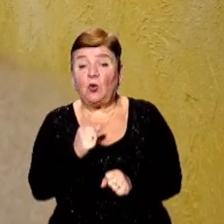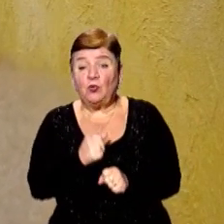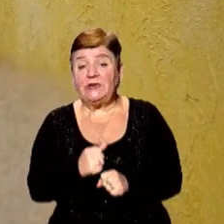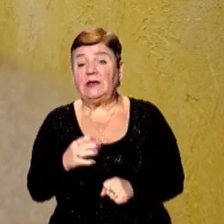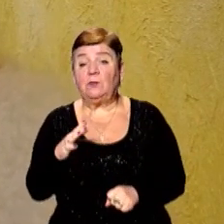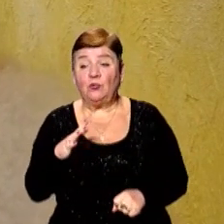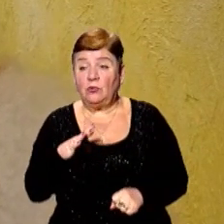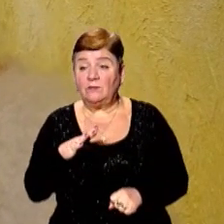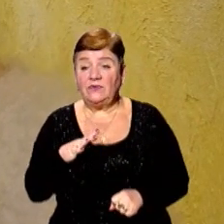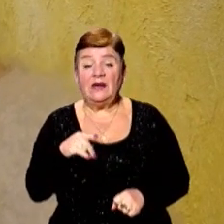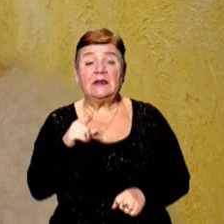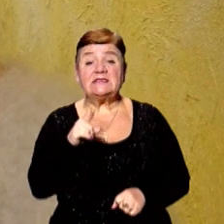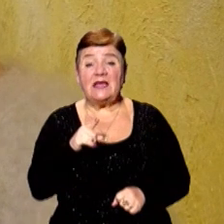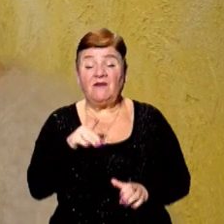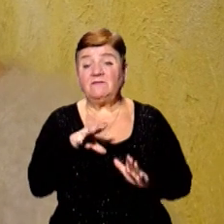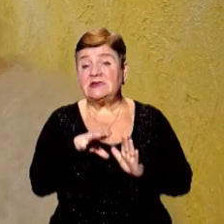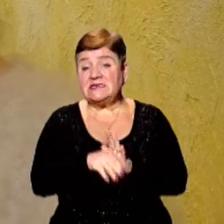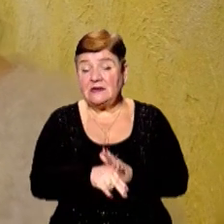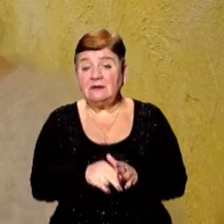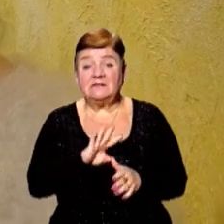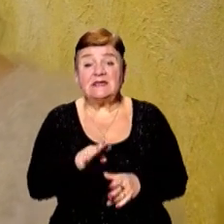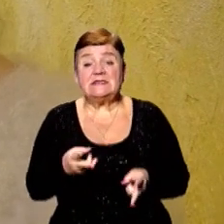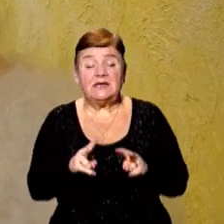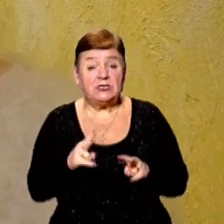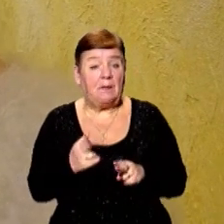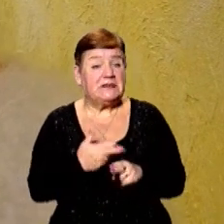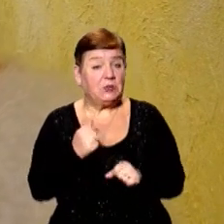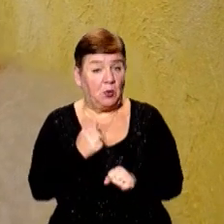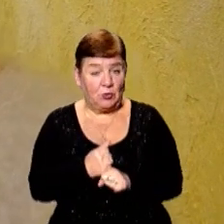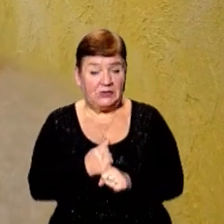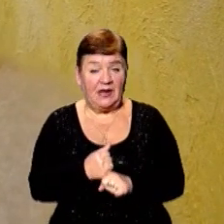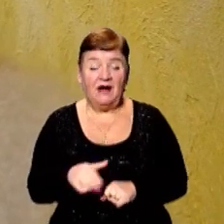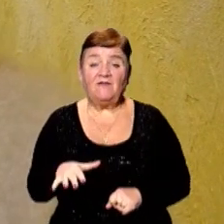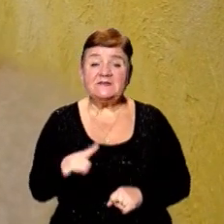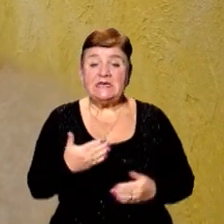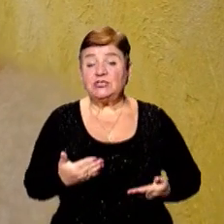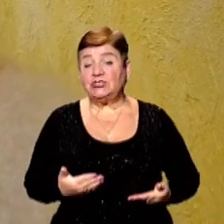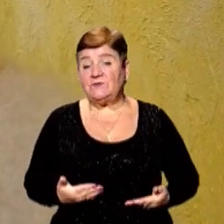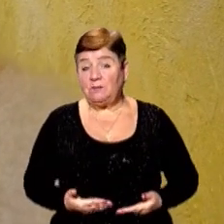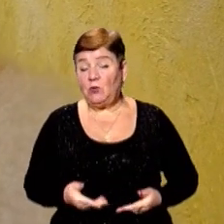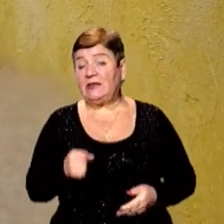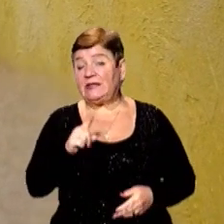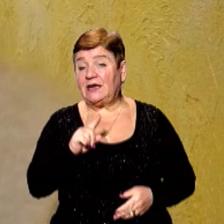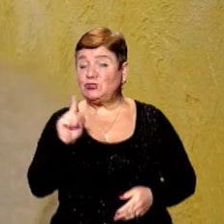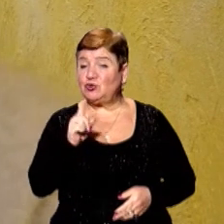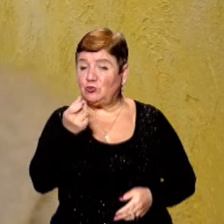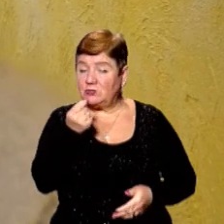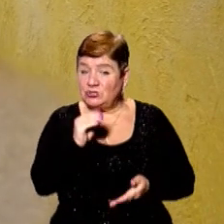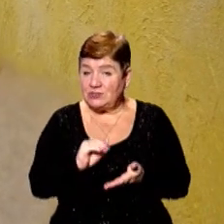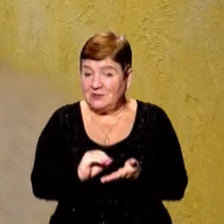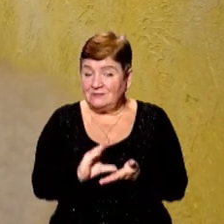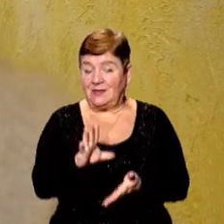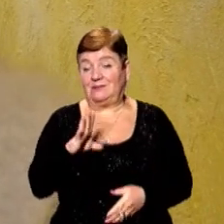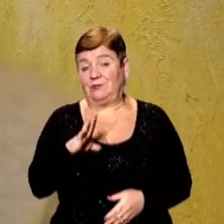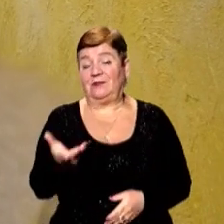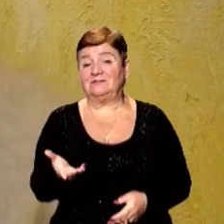це певна верстка населення залишилася з роботою, а всі остальні живемо, на те, що десь наскладали, чи там, в